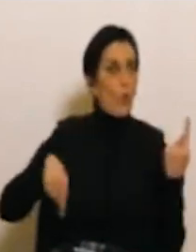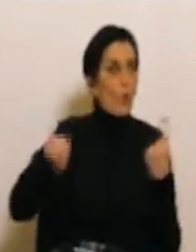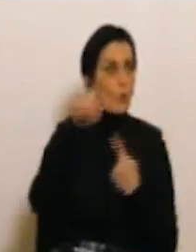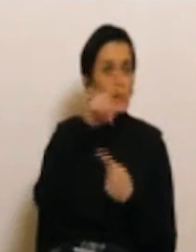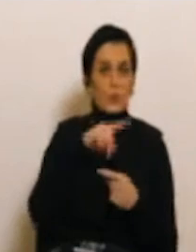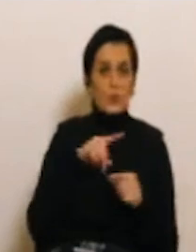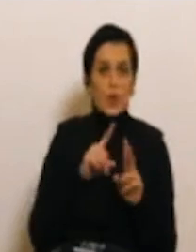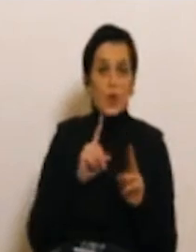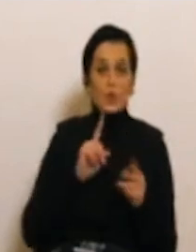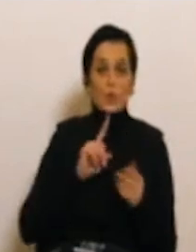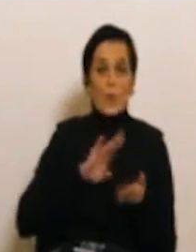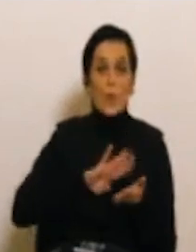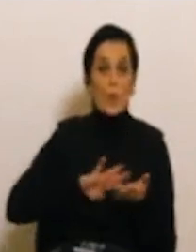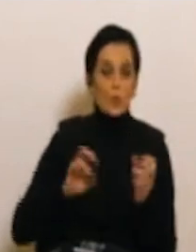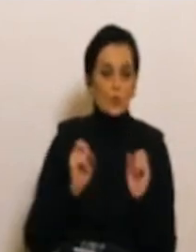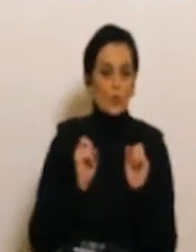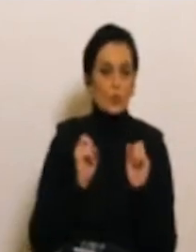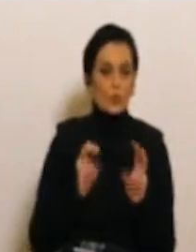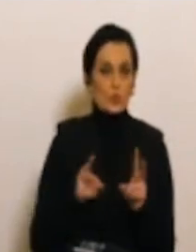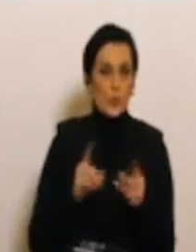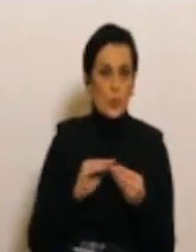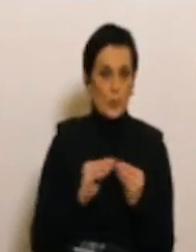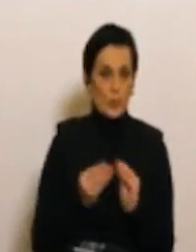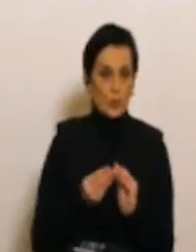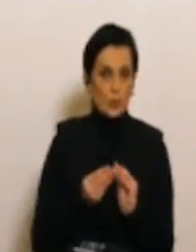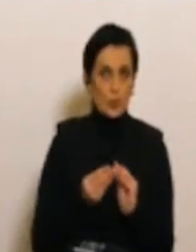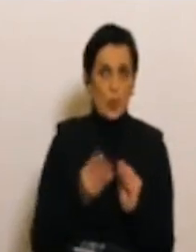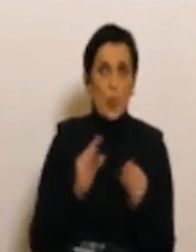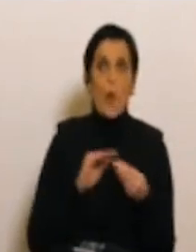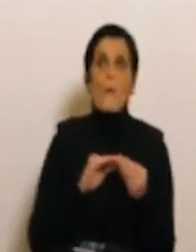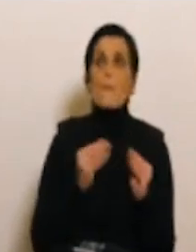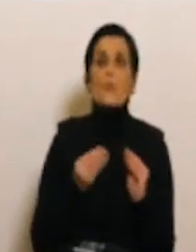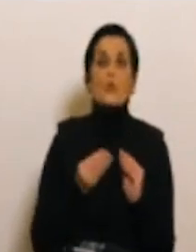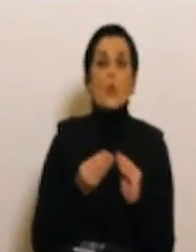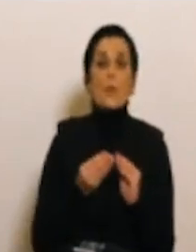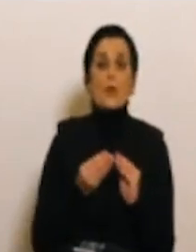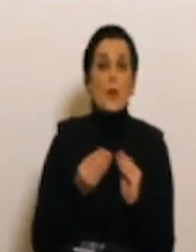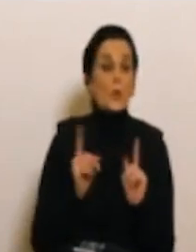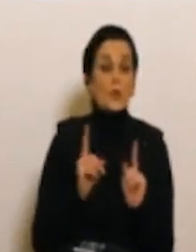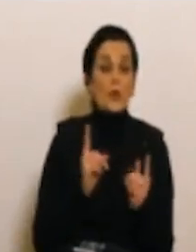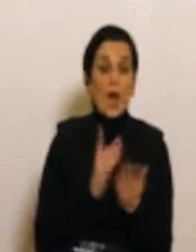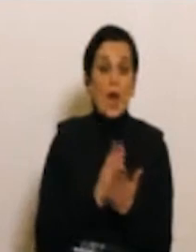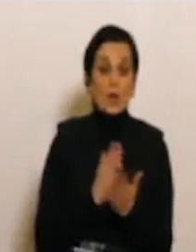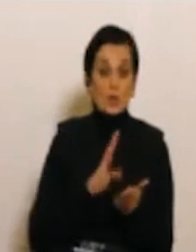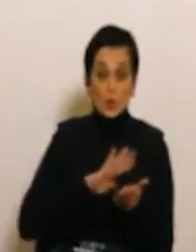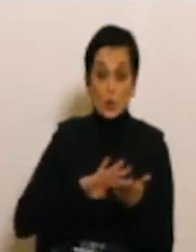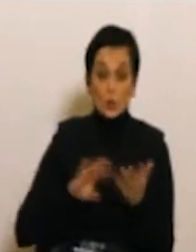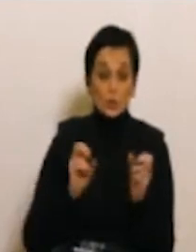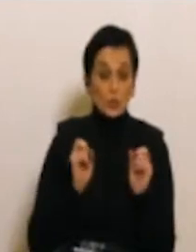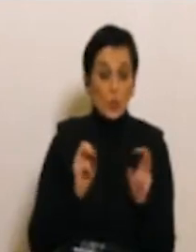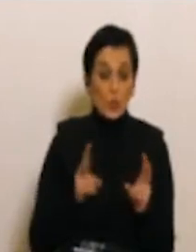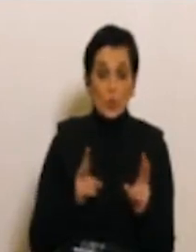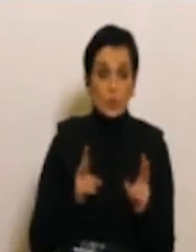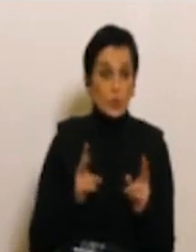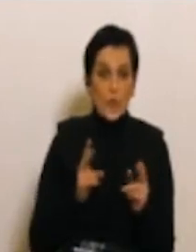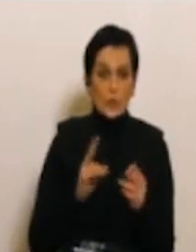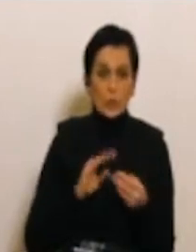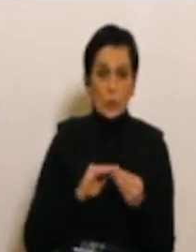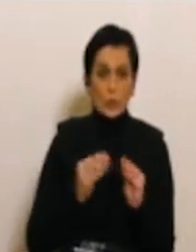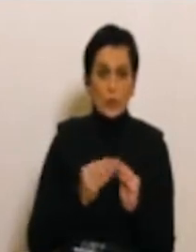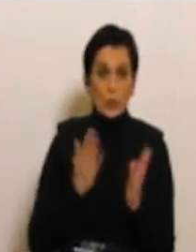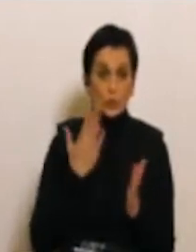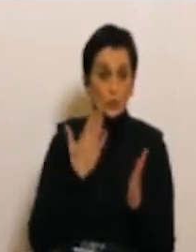რომ უსაფრთხოების თვალსაზრისით ქმნიდნენ პრობლემას. ანუ პრობლემა რეალურად რაში გვაქვს, ხო? თუ უსაფრთხოების პრობლემას აღქმნით, თუ